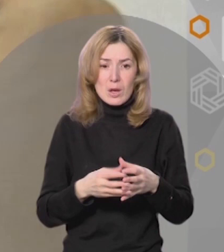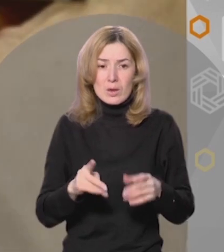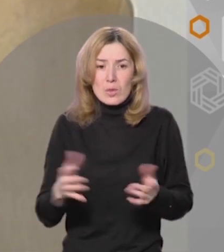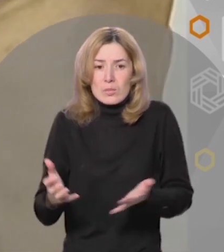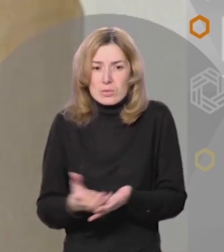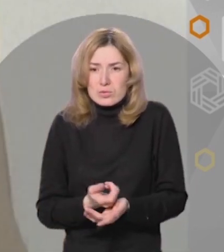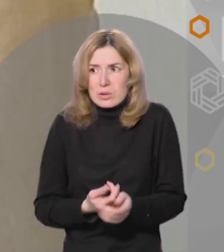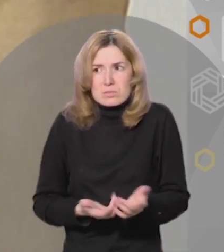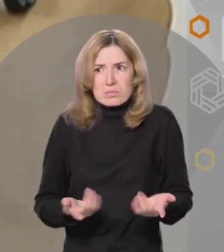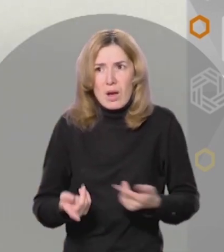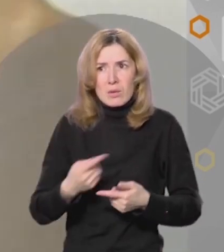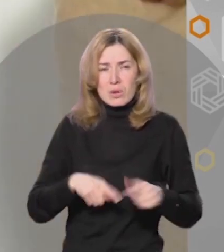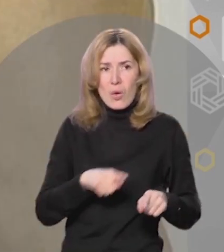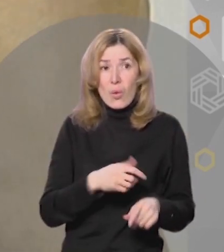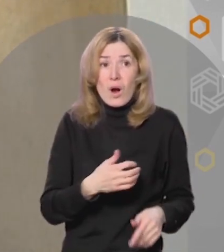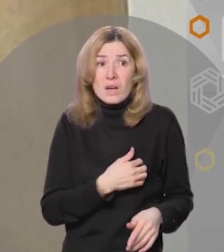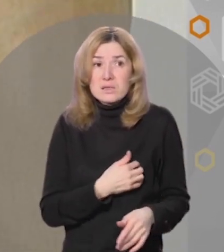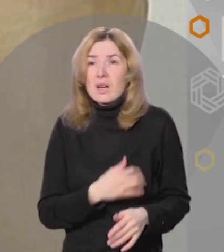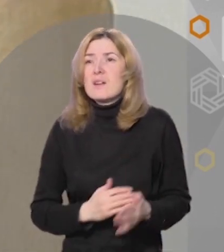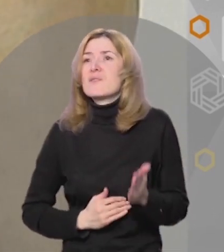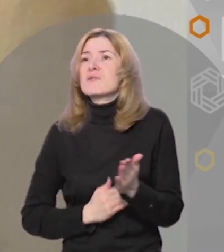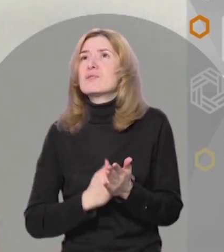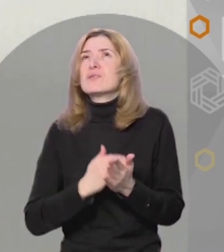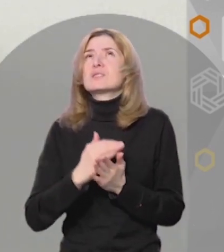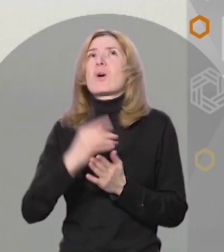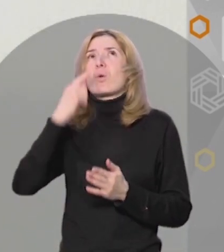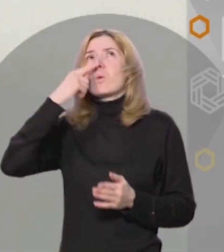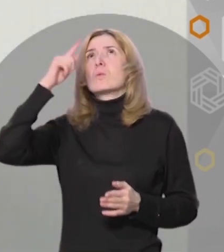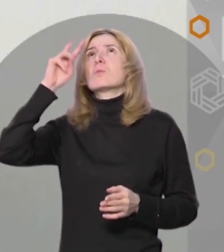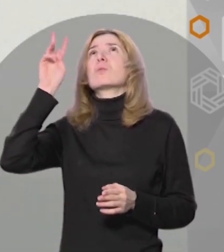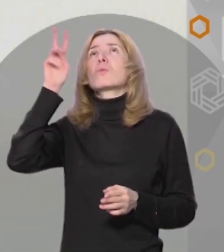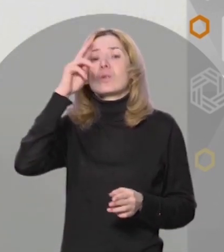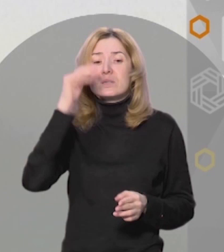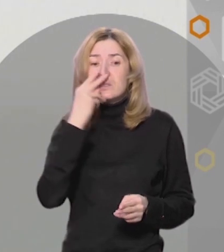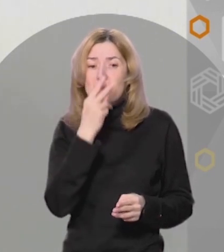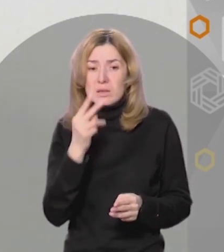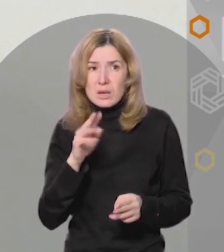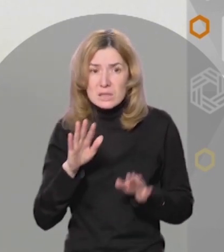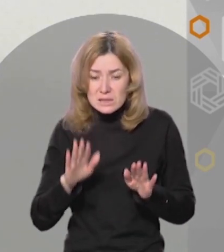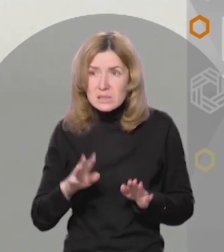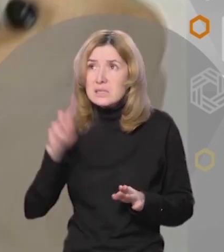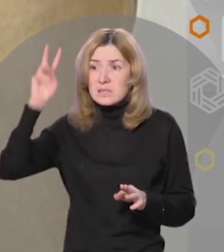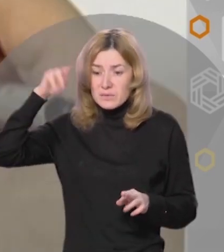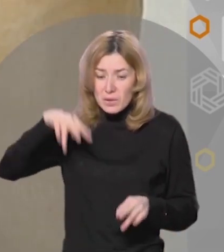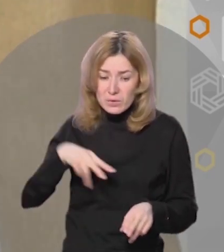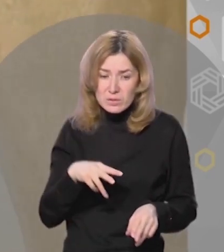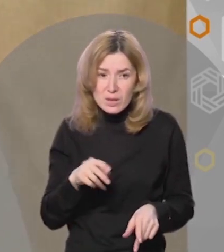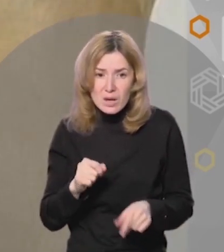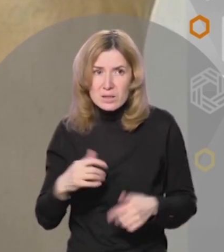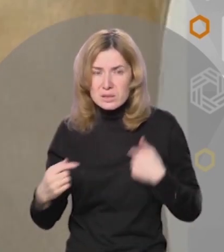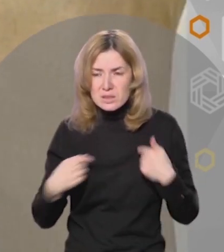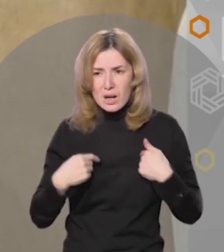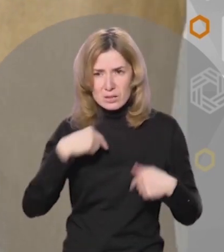Но получалось обратное. Он ходил, высоко подняв голову, и смотрел на всех сверху вниз,